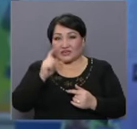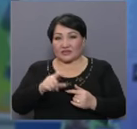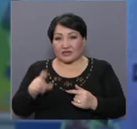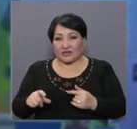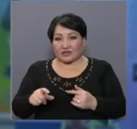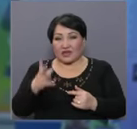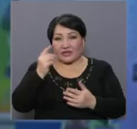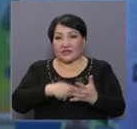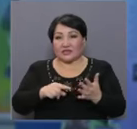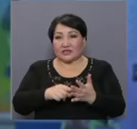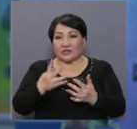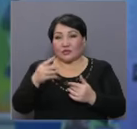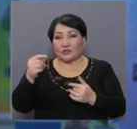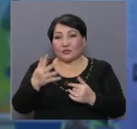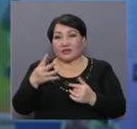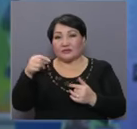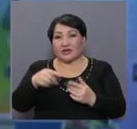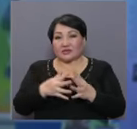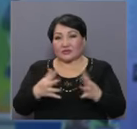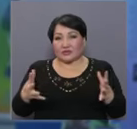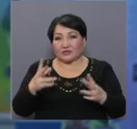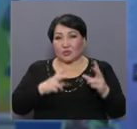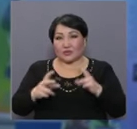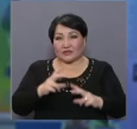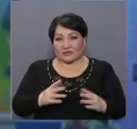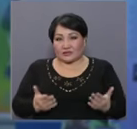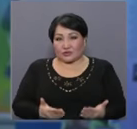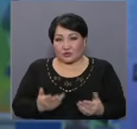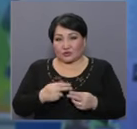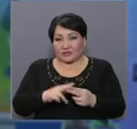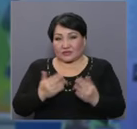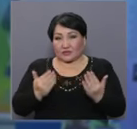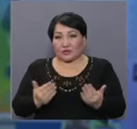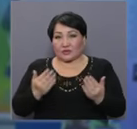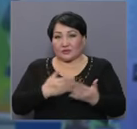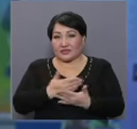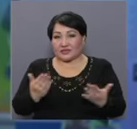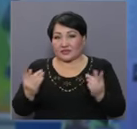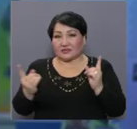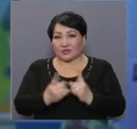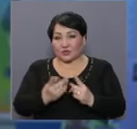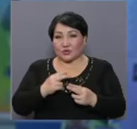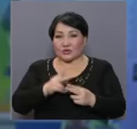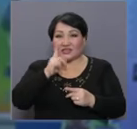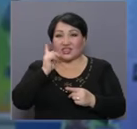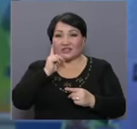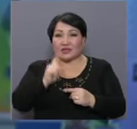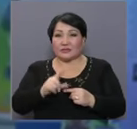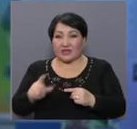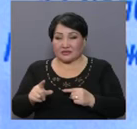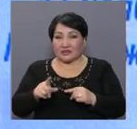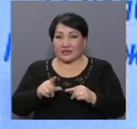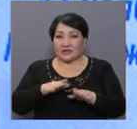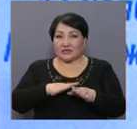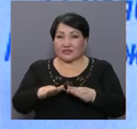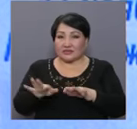мыңнан астам студенттер тұрады. Сол себептен бүгінгі осы кездесуіміз осы жастармен жасалып атқан істердің аясында